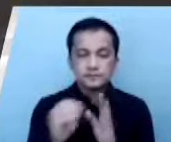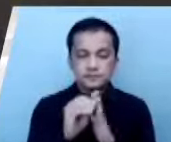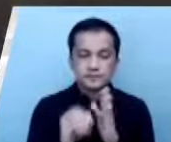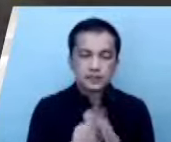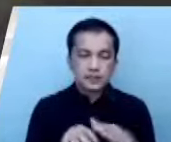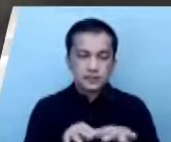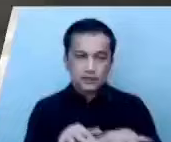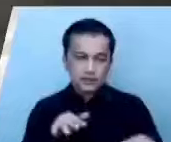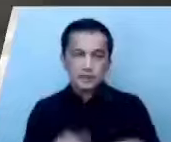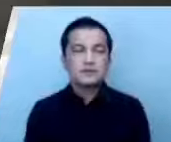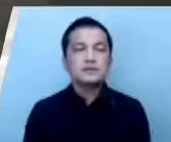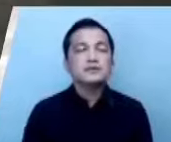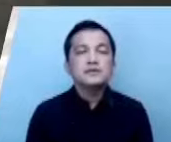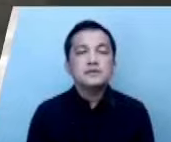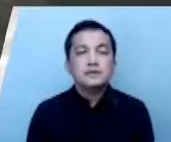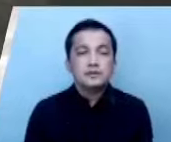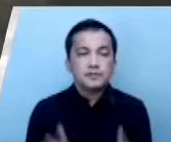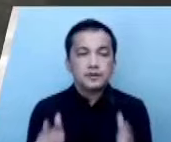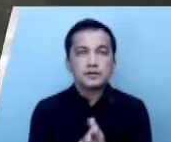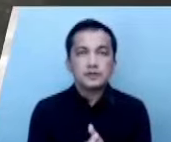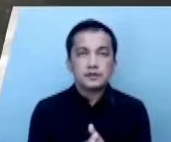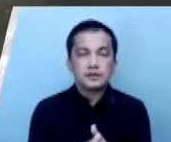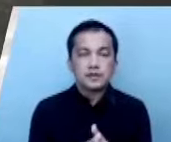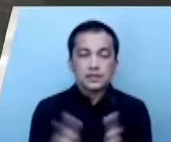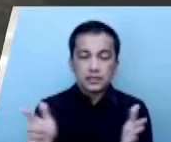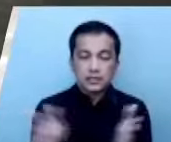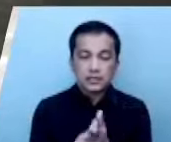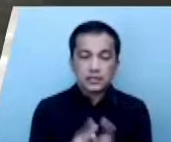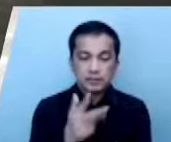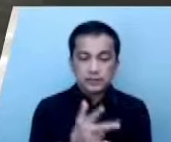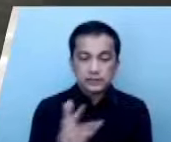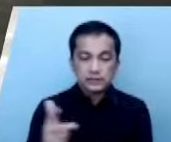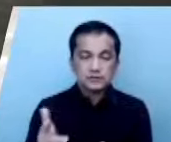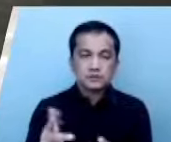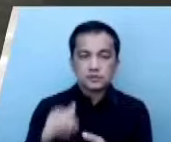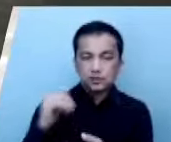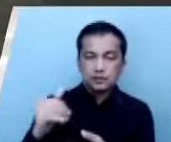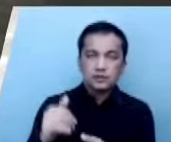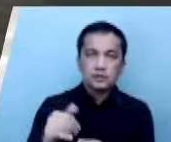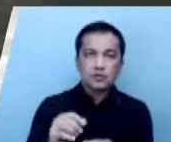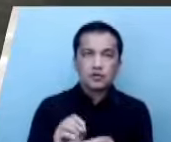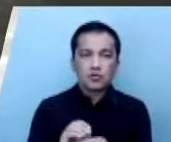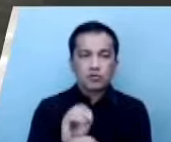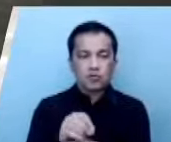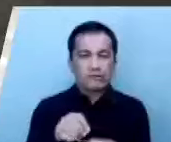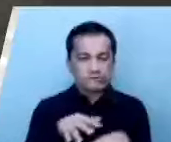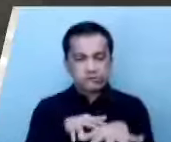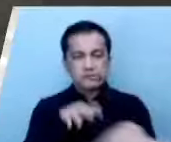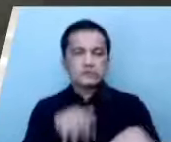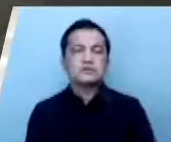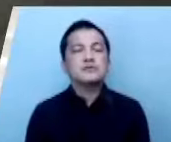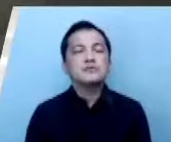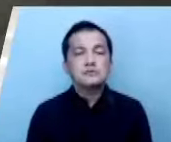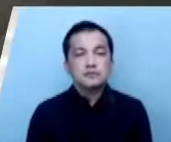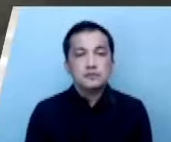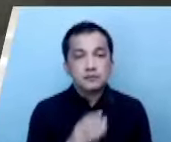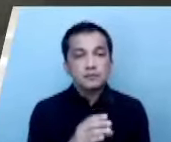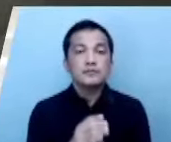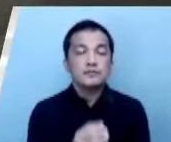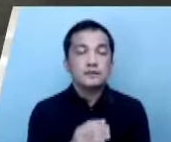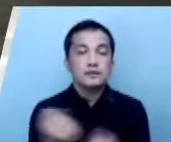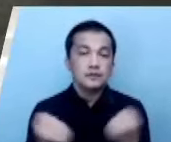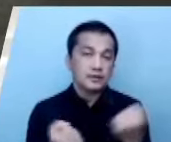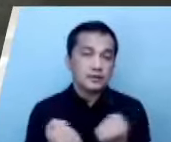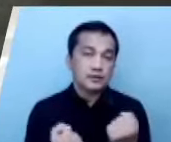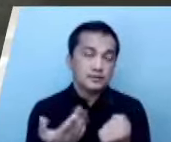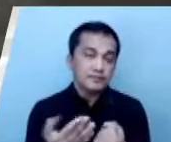na bawal ang illegal parking nang sa ganun nga ay maiwasan daw itong sobrang pagbuhol ng trapiko. Maging maingat din po sa pagmamaneho para makaiwas